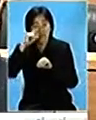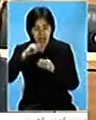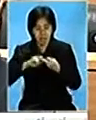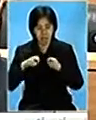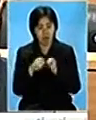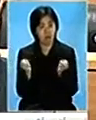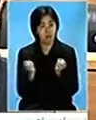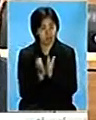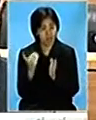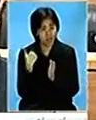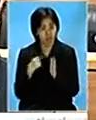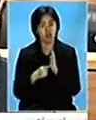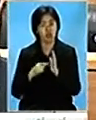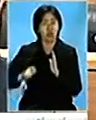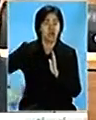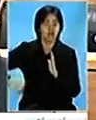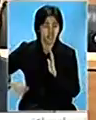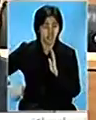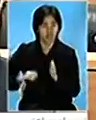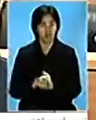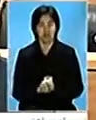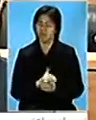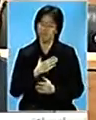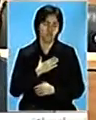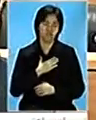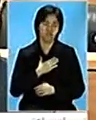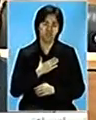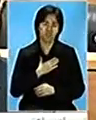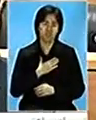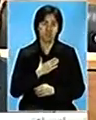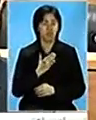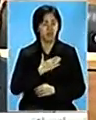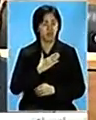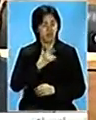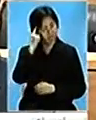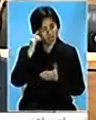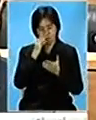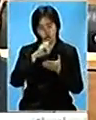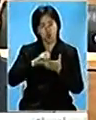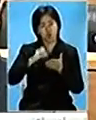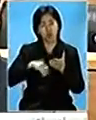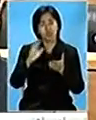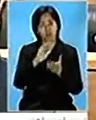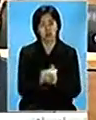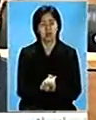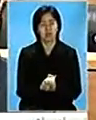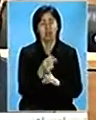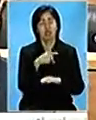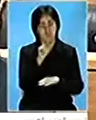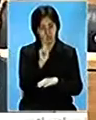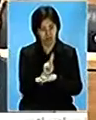อย่างกัมพูชาอย่างเนี้ยผมไม่เรียกร้องให้คนเหล่านี้คนอย่างนี้ถอนคำพูดหรอกครับเพียงแต่ว่าท่านประธ